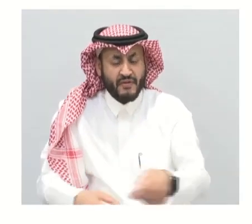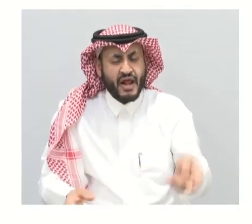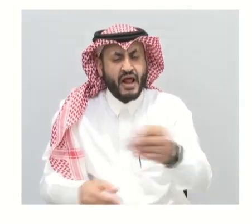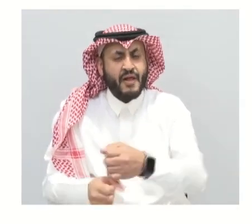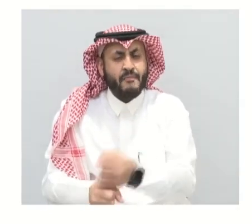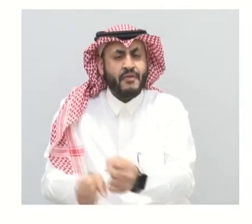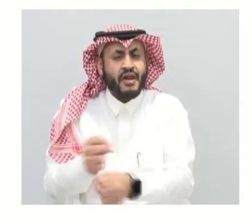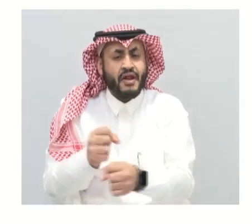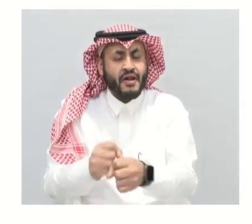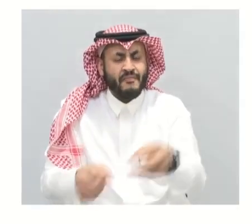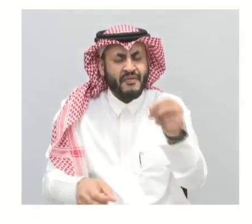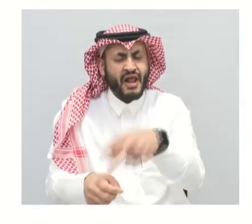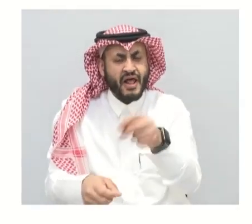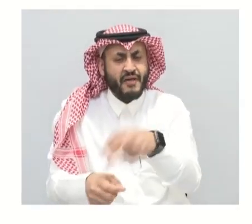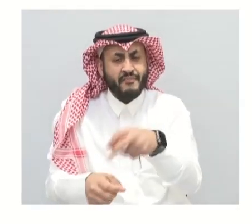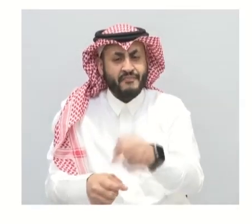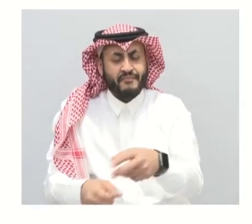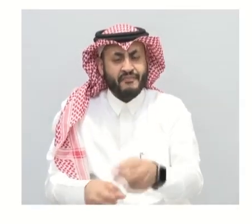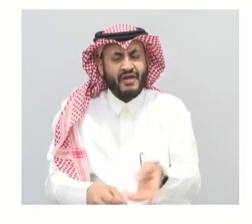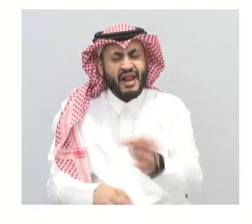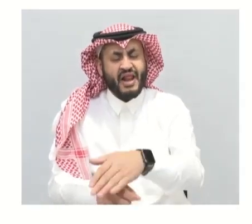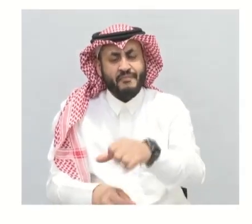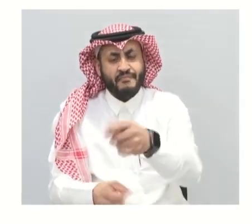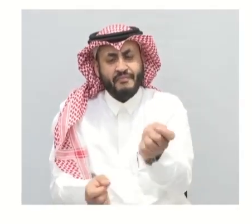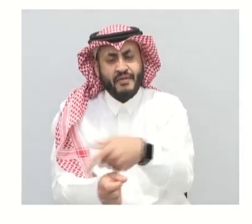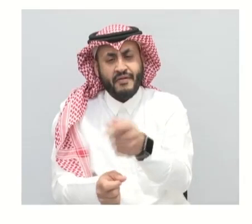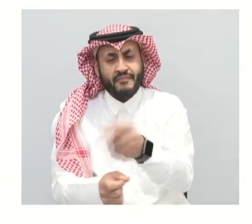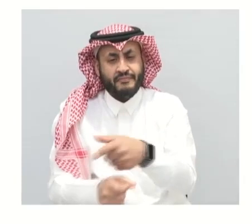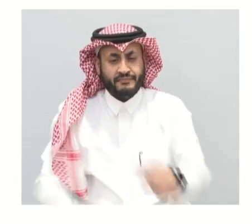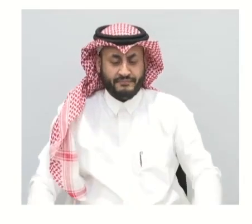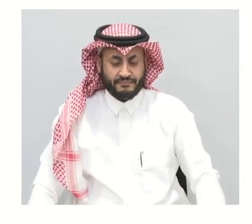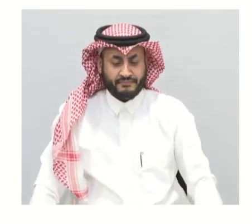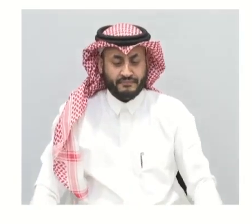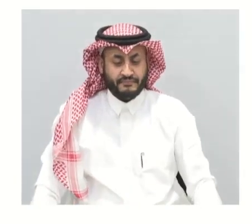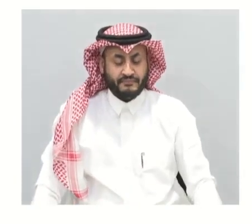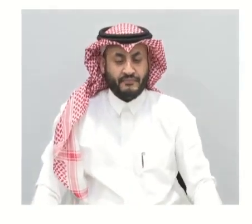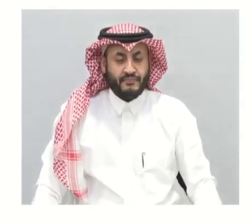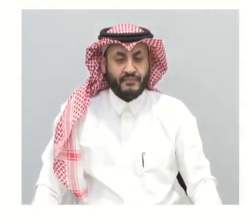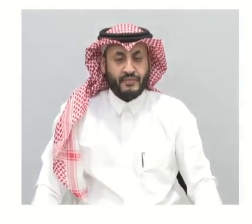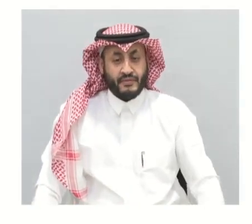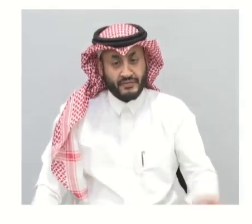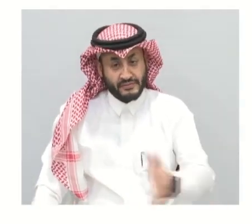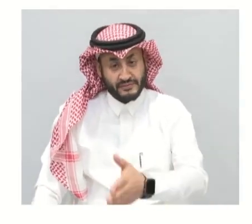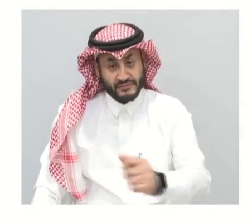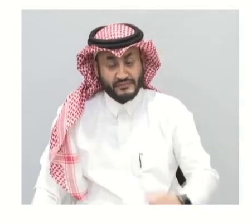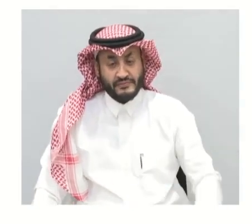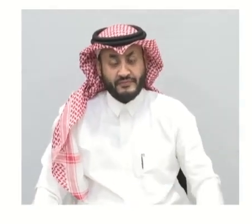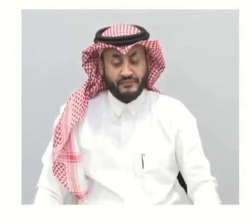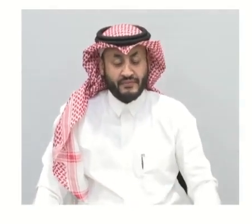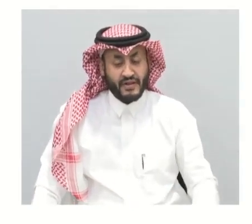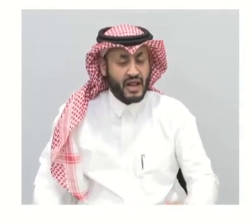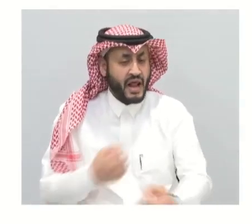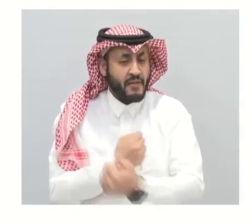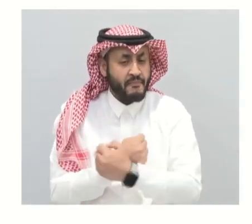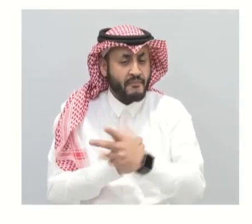تؤثر في التربه وتسبب لها تلوثا كذلك تعرفنا نحن واياكم على كيفيه المحافظه